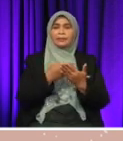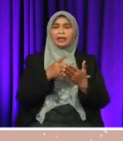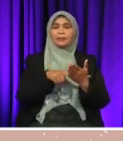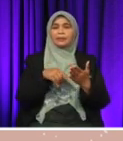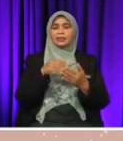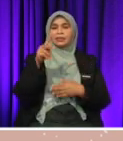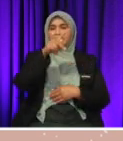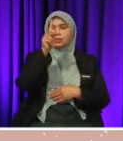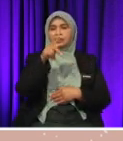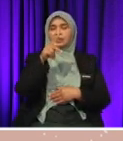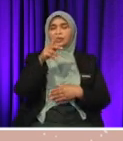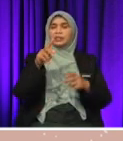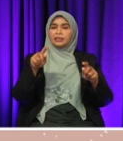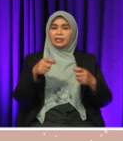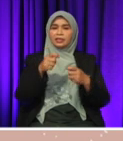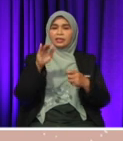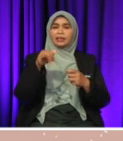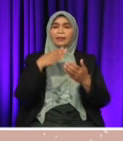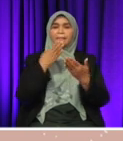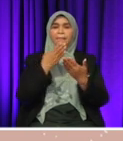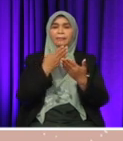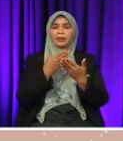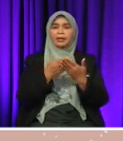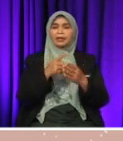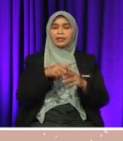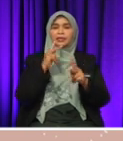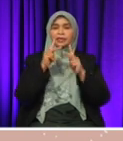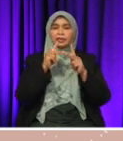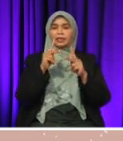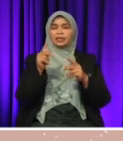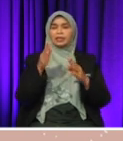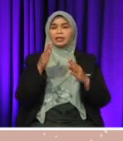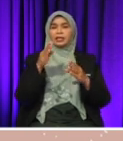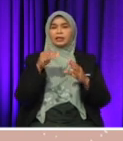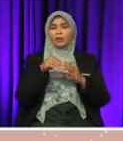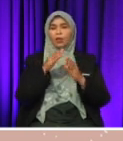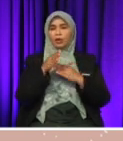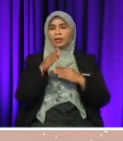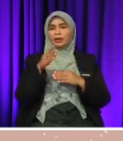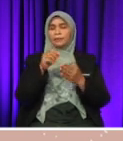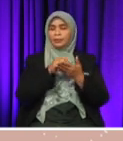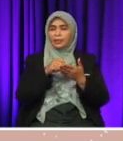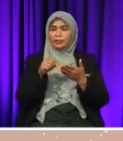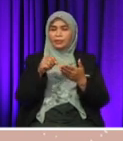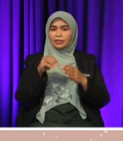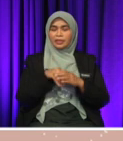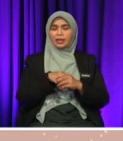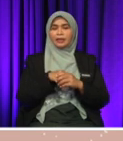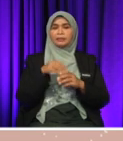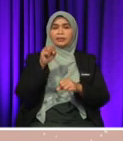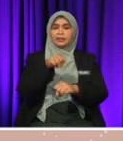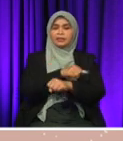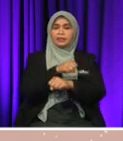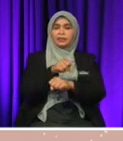Apakah tindakan yang baik yang dikatakan oleh pengarang yang dinyatakan oleh pengarang dalam saja